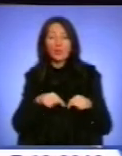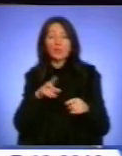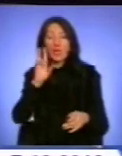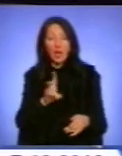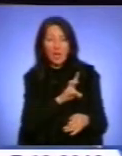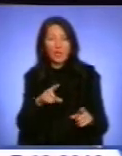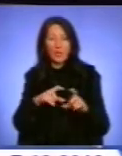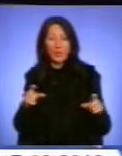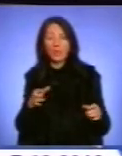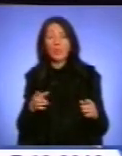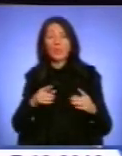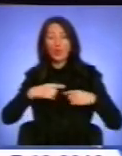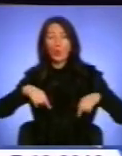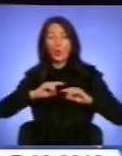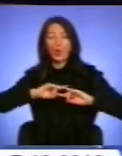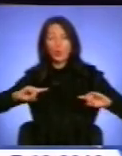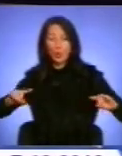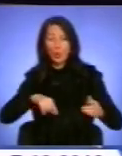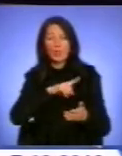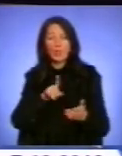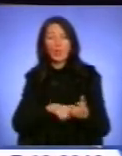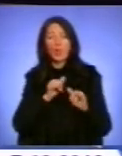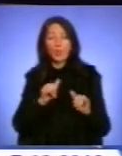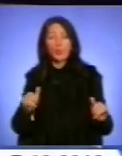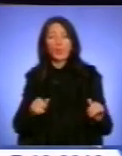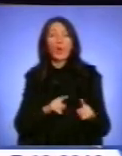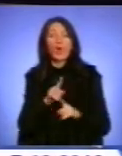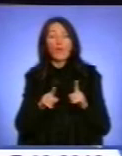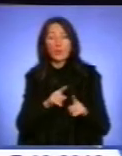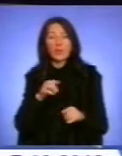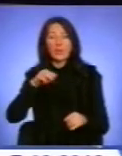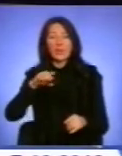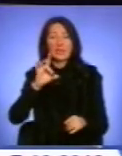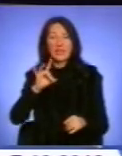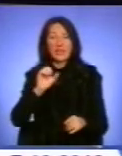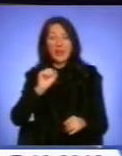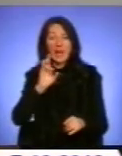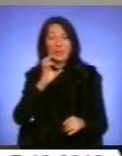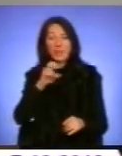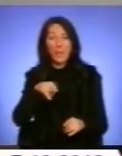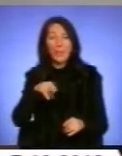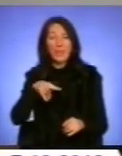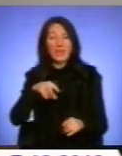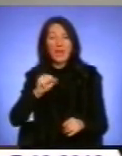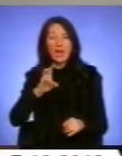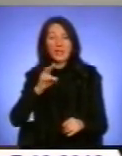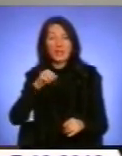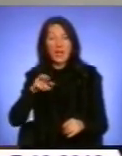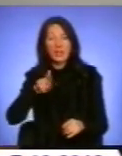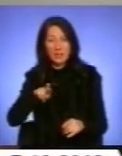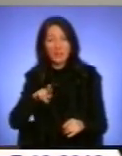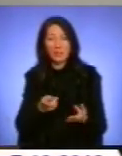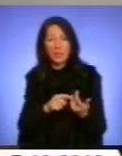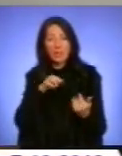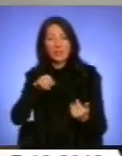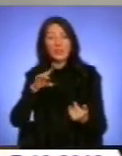круглого столу з питань розвитку та реформування трансплантаційної служби в Україні. Кількість трансплантацій в Україні